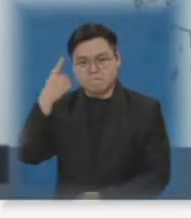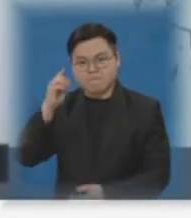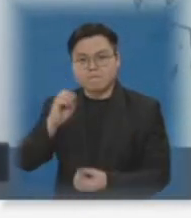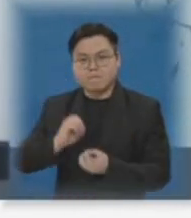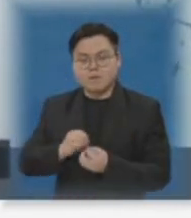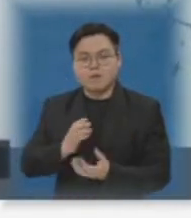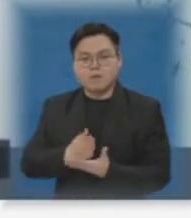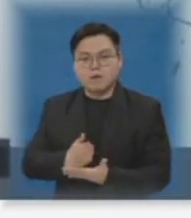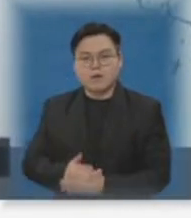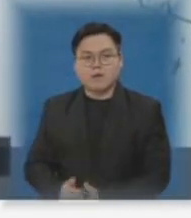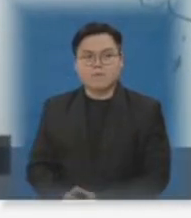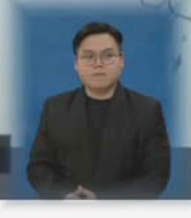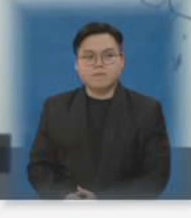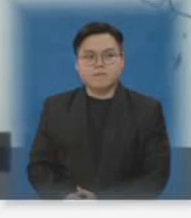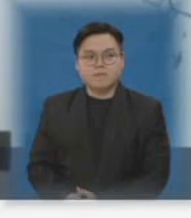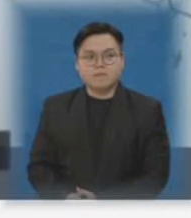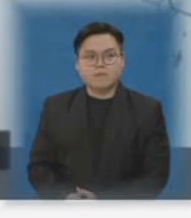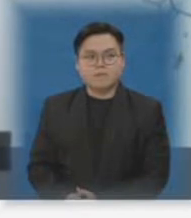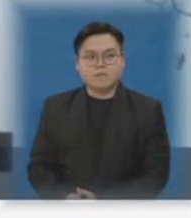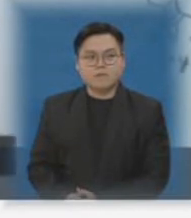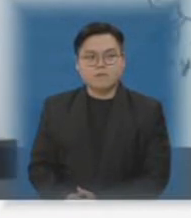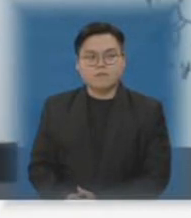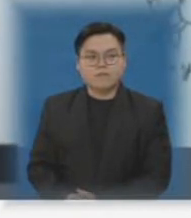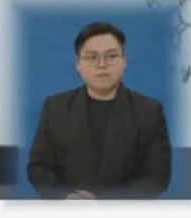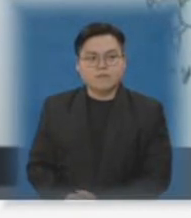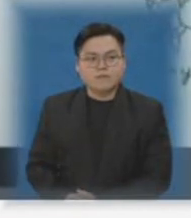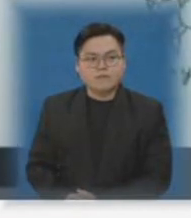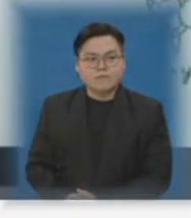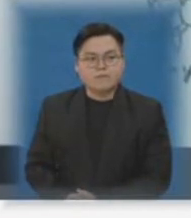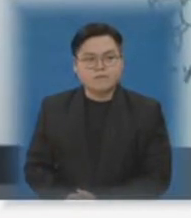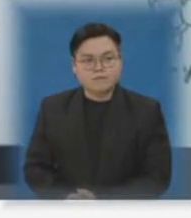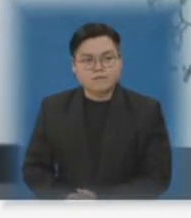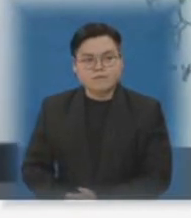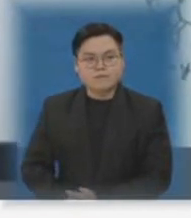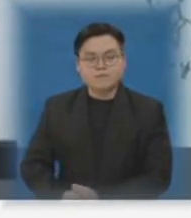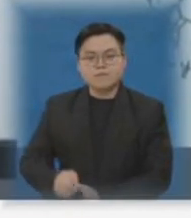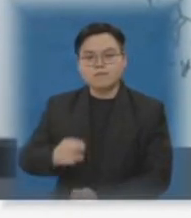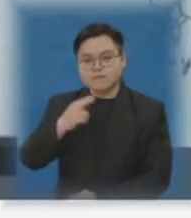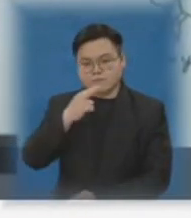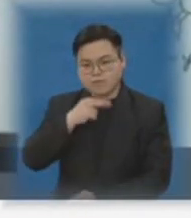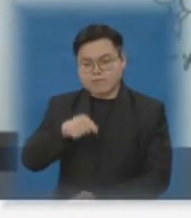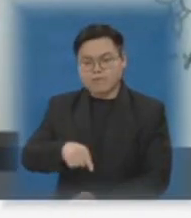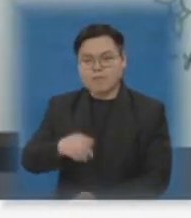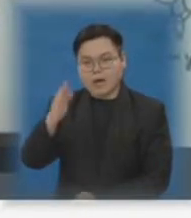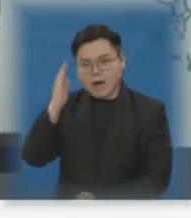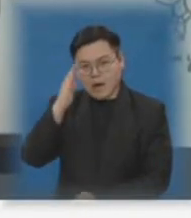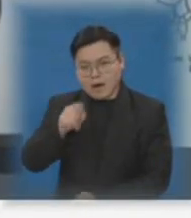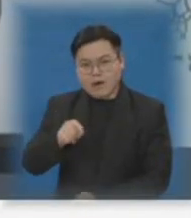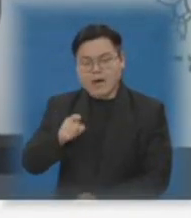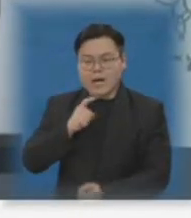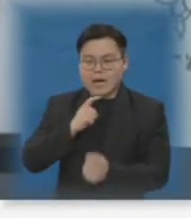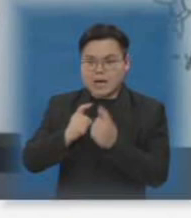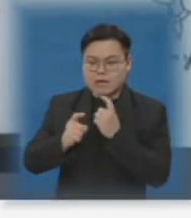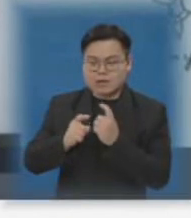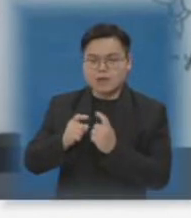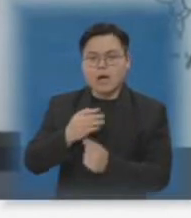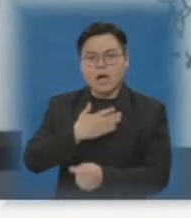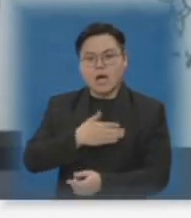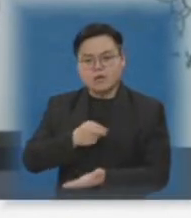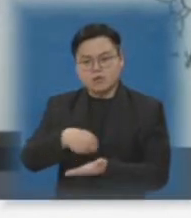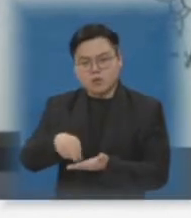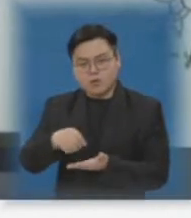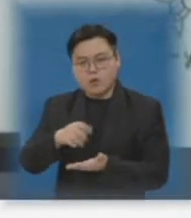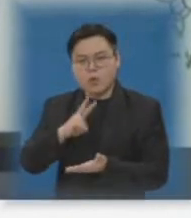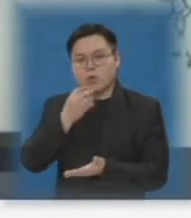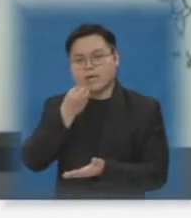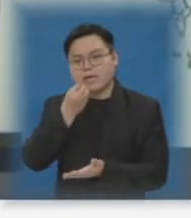Тэгээд охтын маань аавуудын маань хоорондын харилцаа болзоо бие биедээ хайрын загтал бичих за бие биедээ сайхан